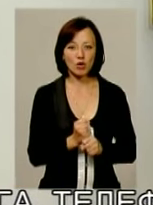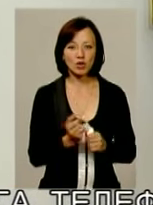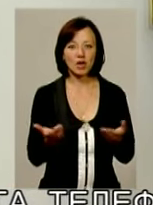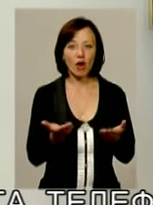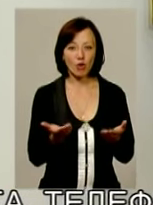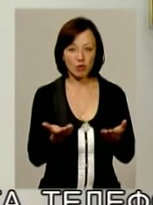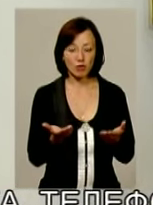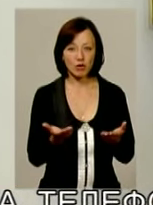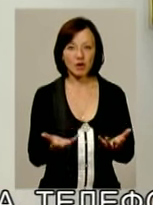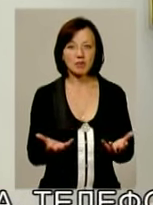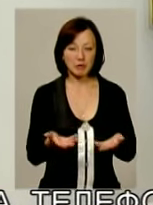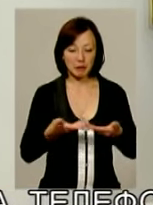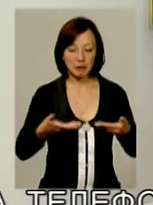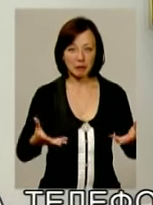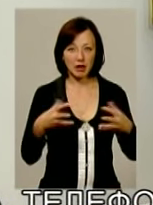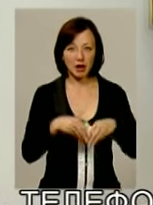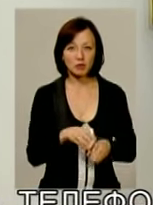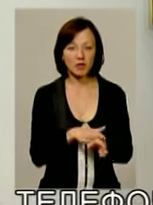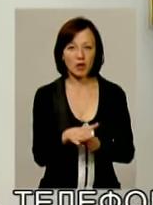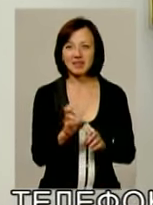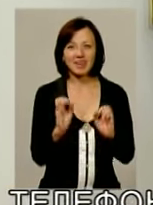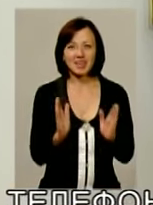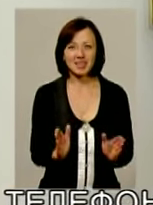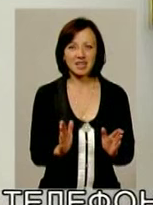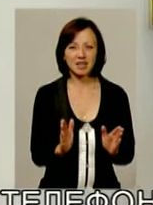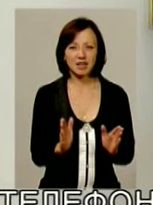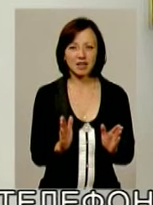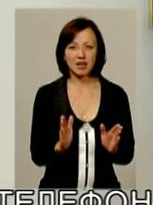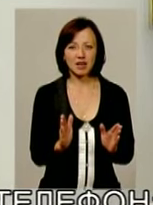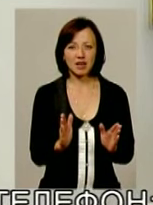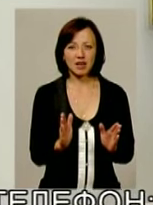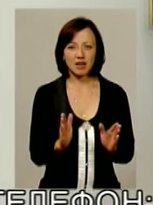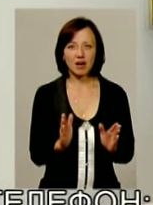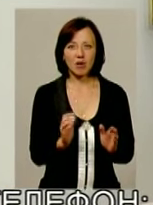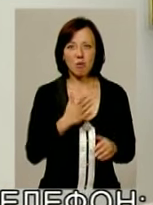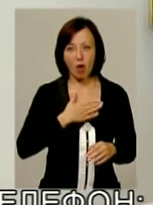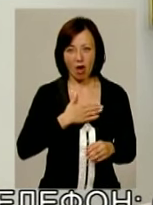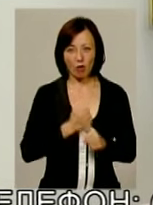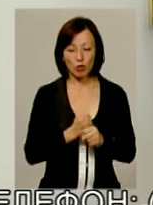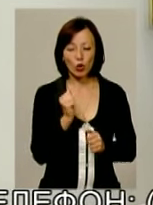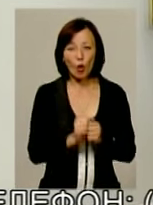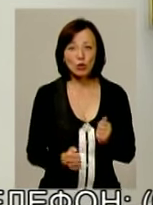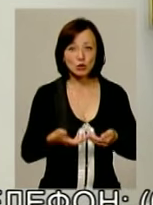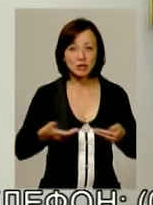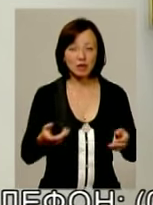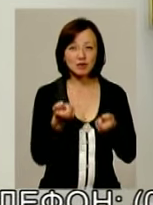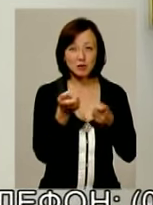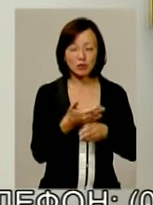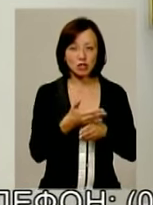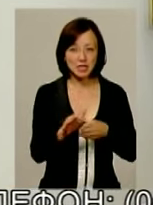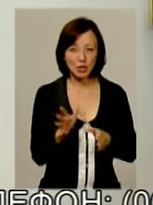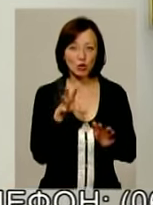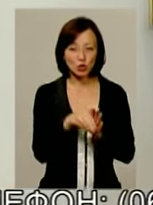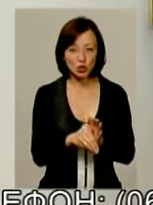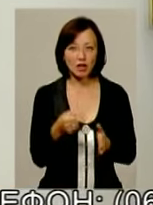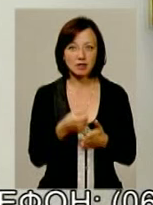яку ми всі разом з вами робимо. Це не тільки, скажімо, моя робота, це робота кожного з нас. Кожен, той, хто маленькою частинкою